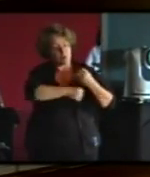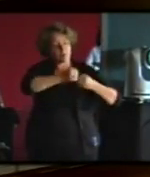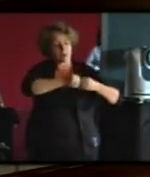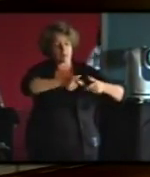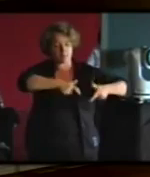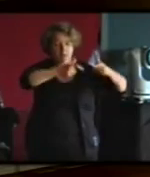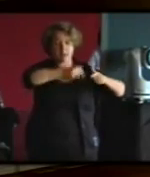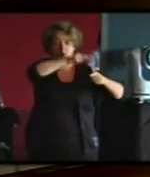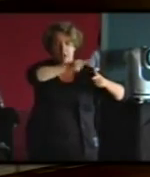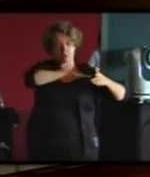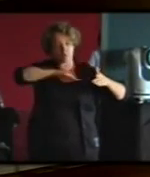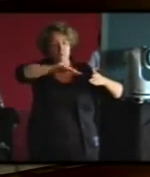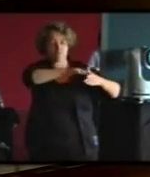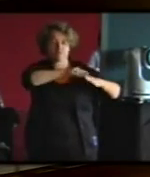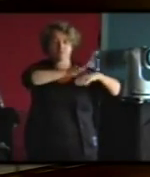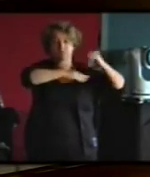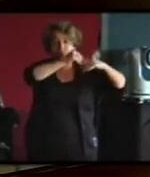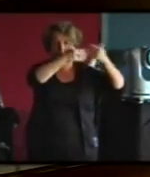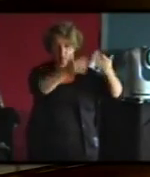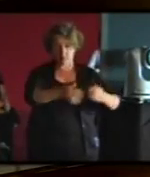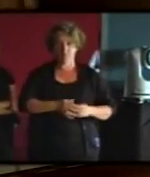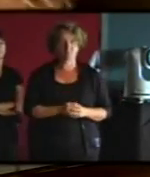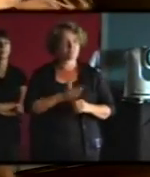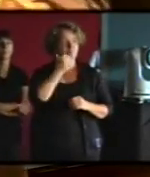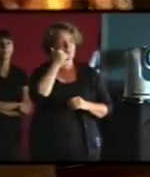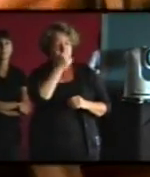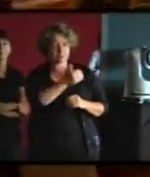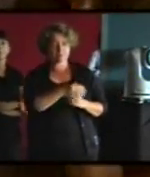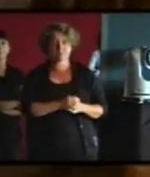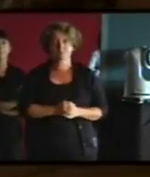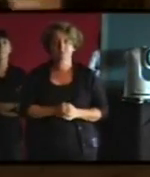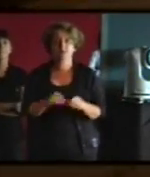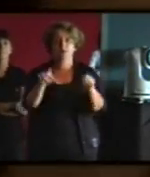Bien. Et donc,